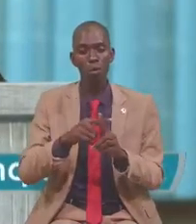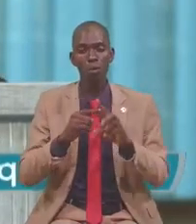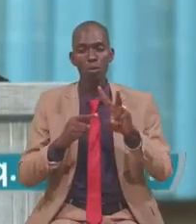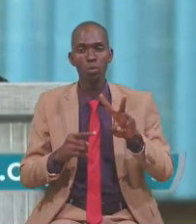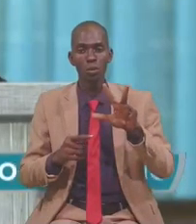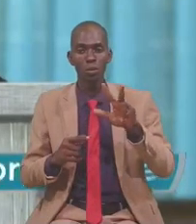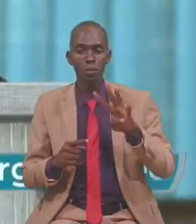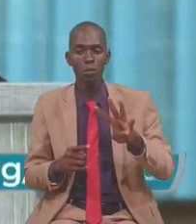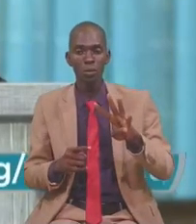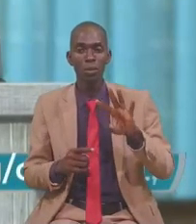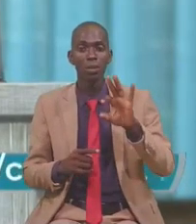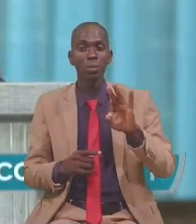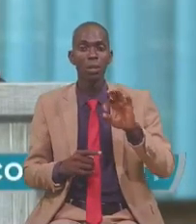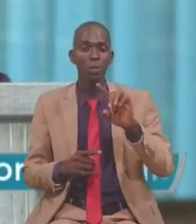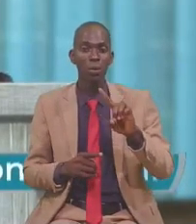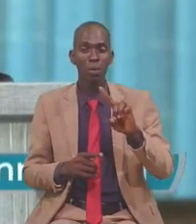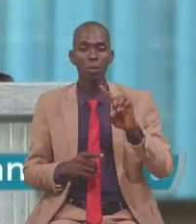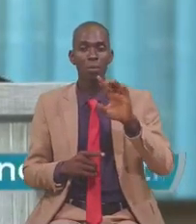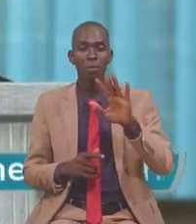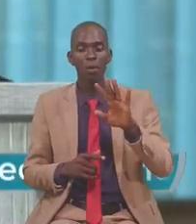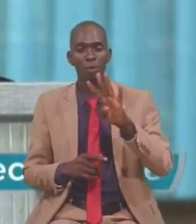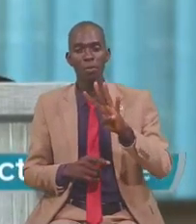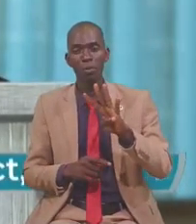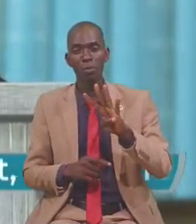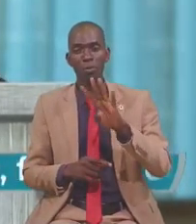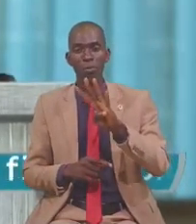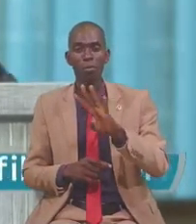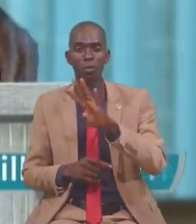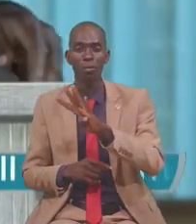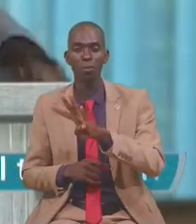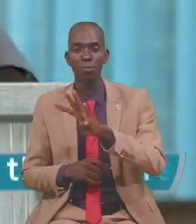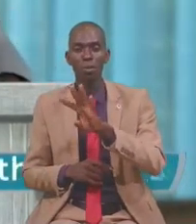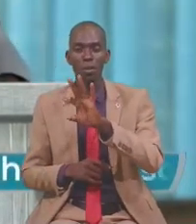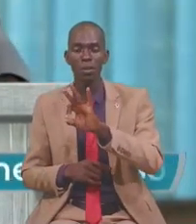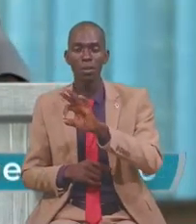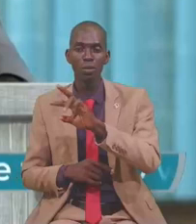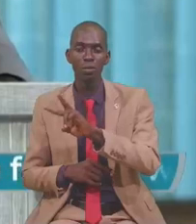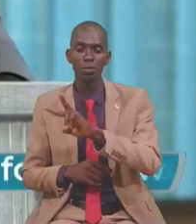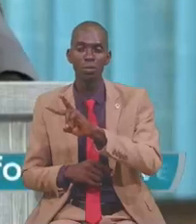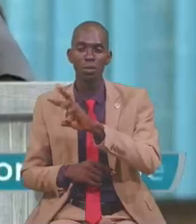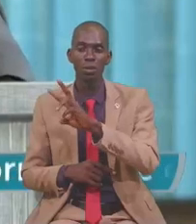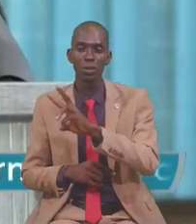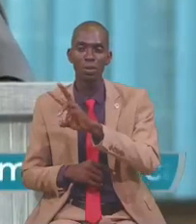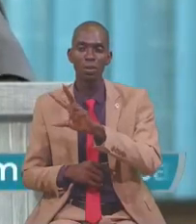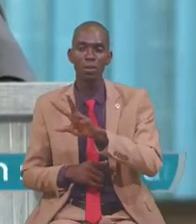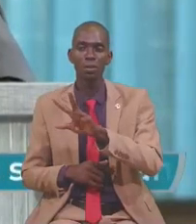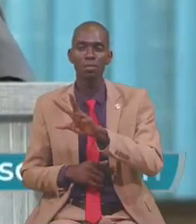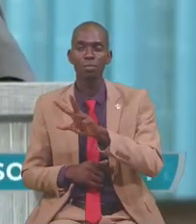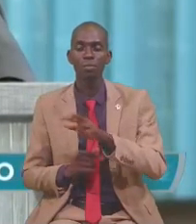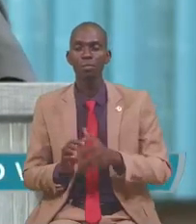hors de Zambie. Je vais envoyer leur rapport à plus 234